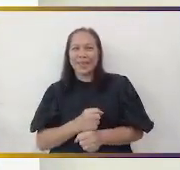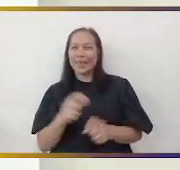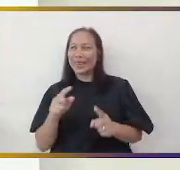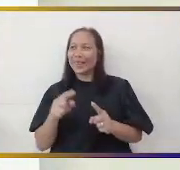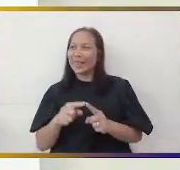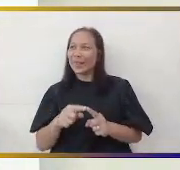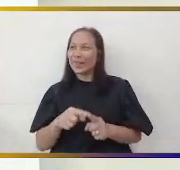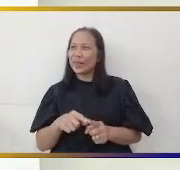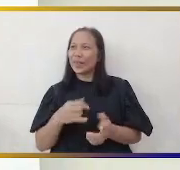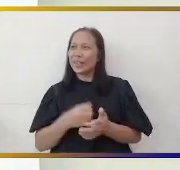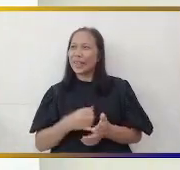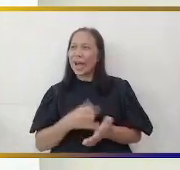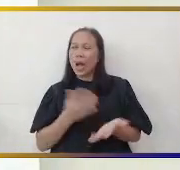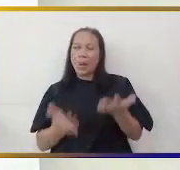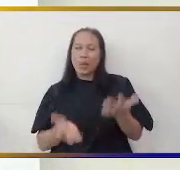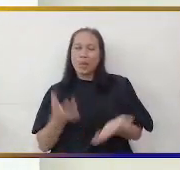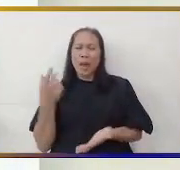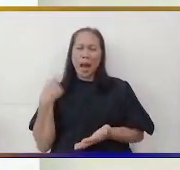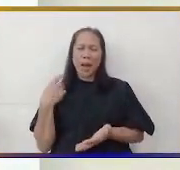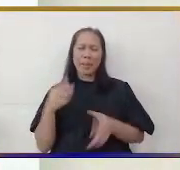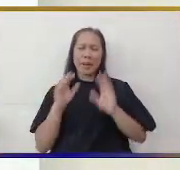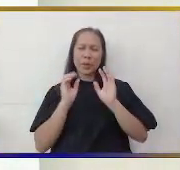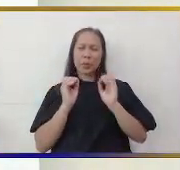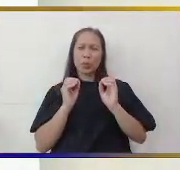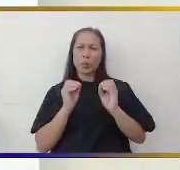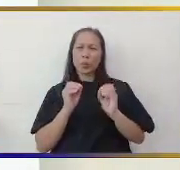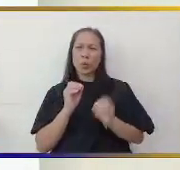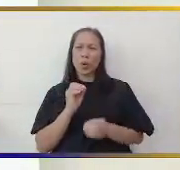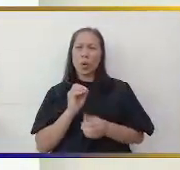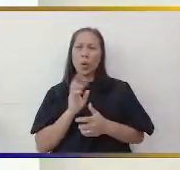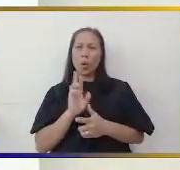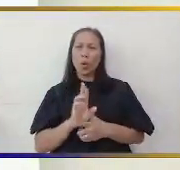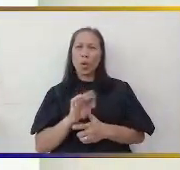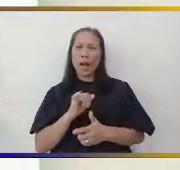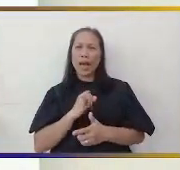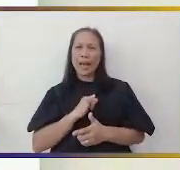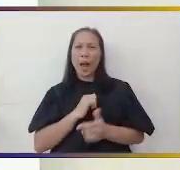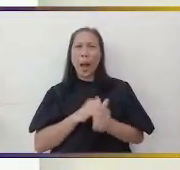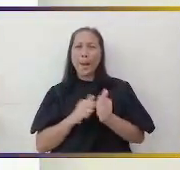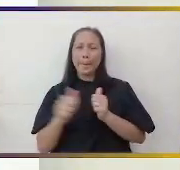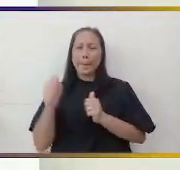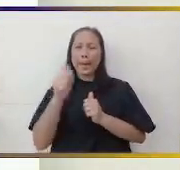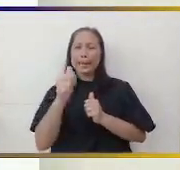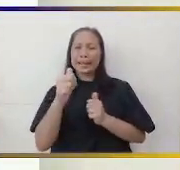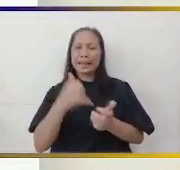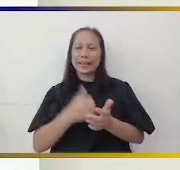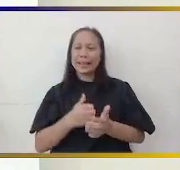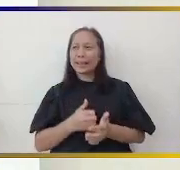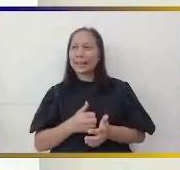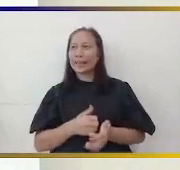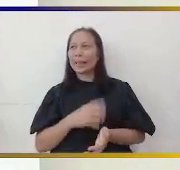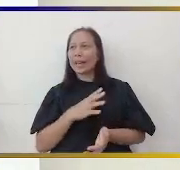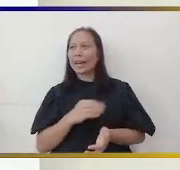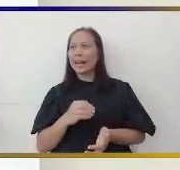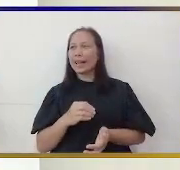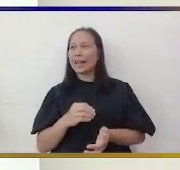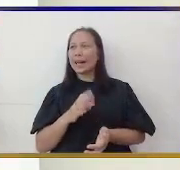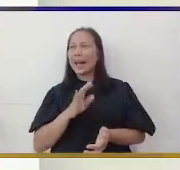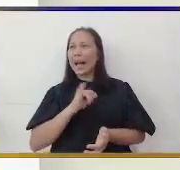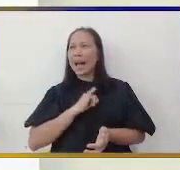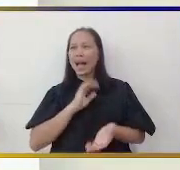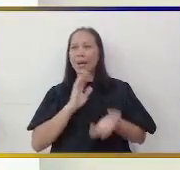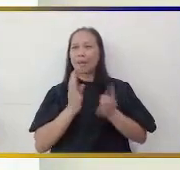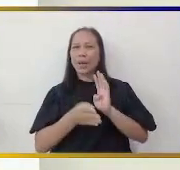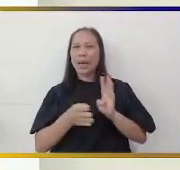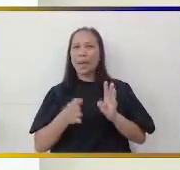may itinuturo ka lang Kailangan ko lang maipasa at pag maipasa ko na'to ay comfort as gold kaya To God